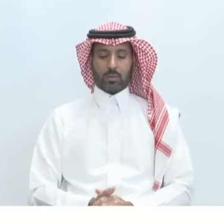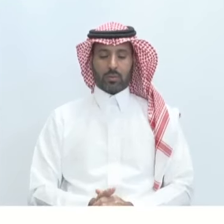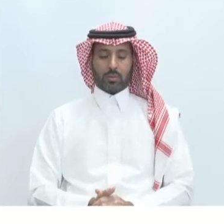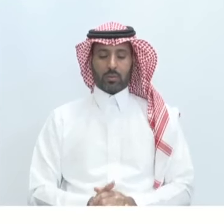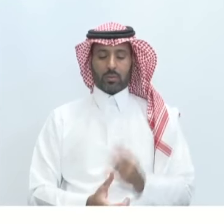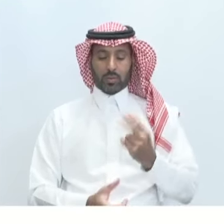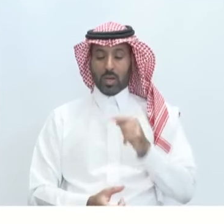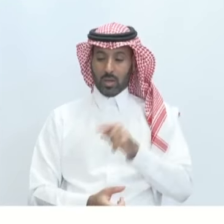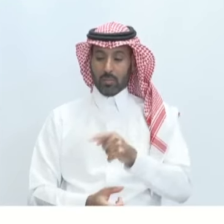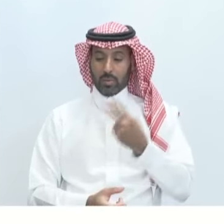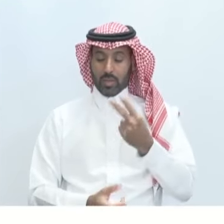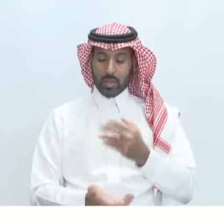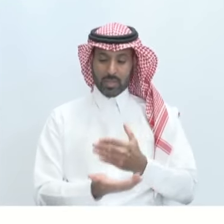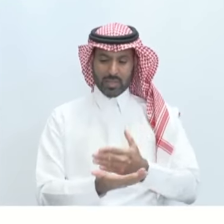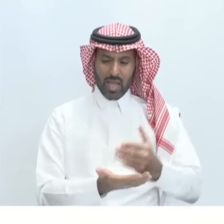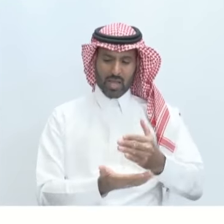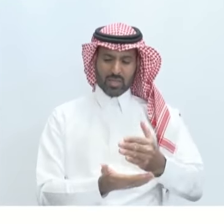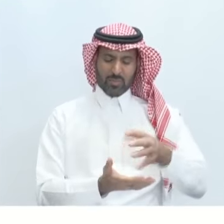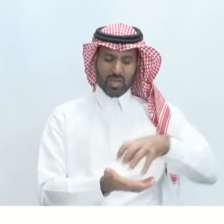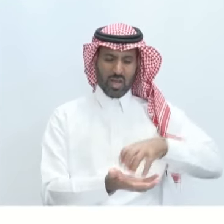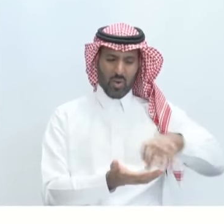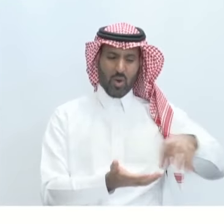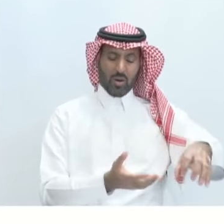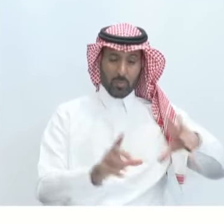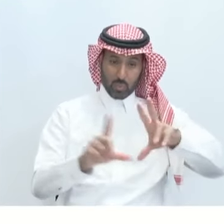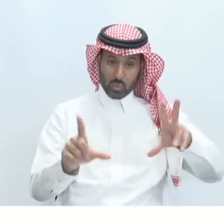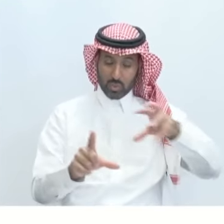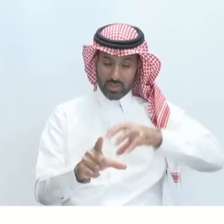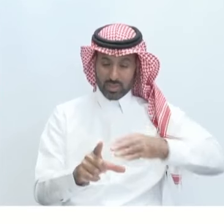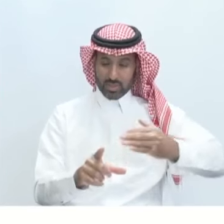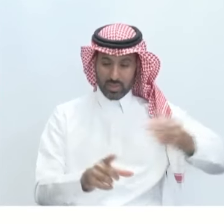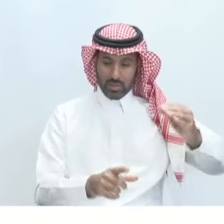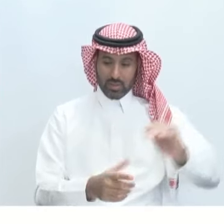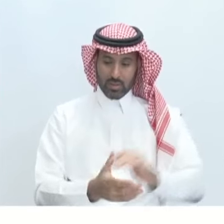رقم اثنان لازاله جميع العوائق في المشهد